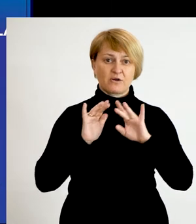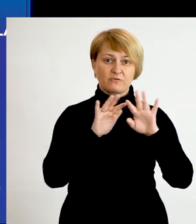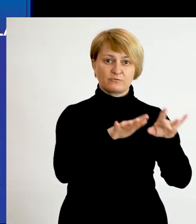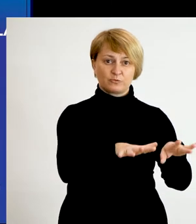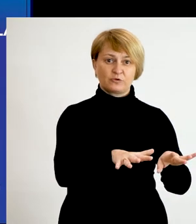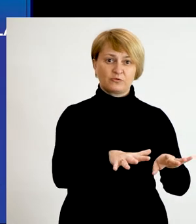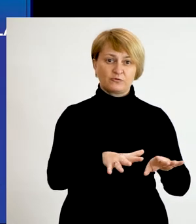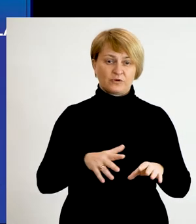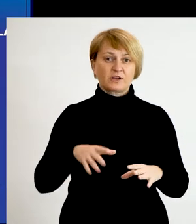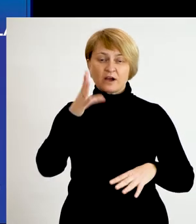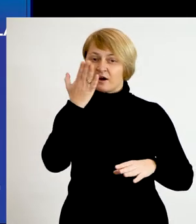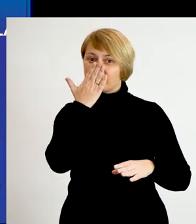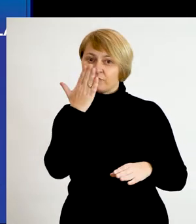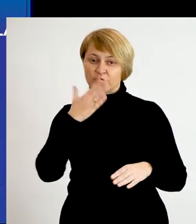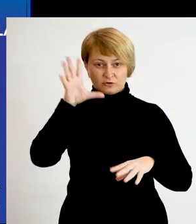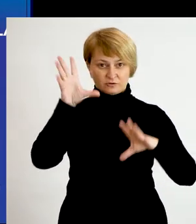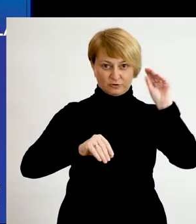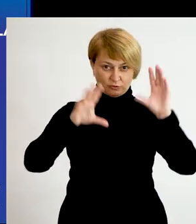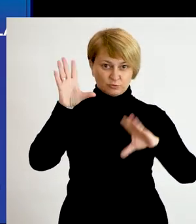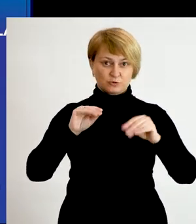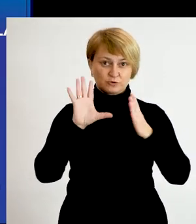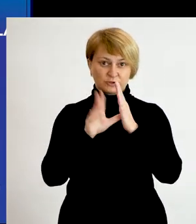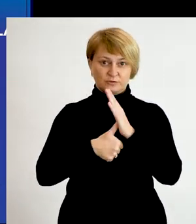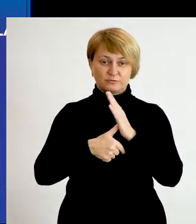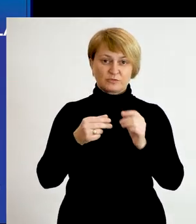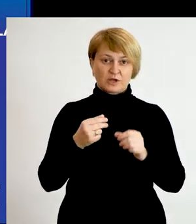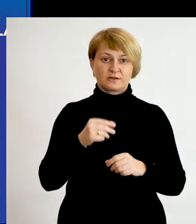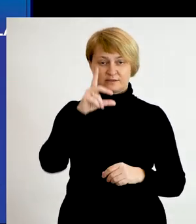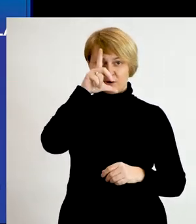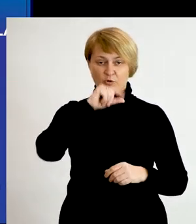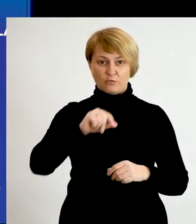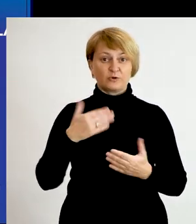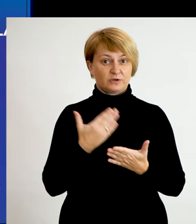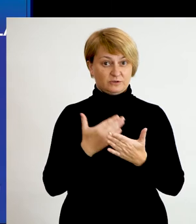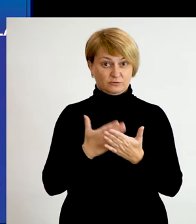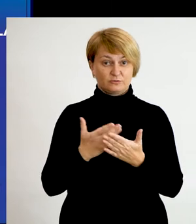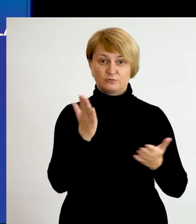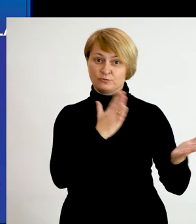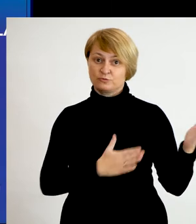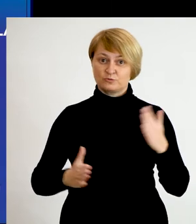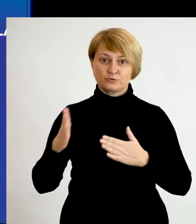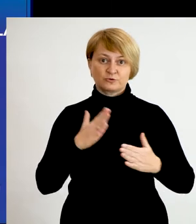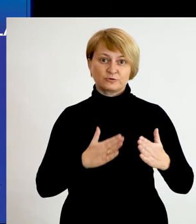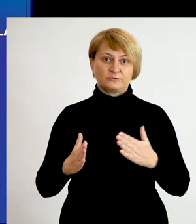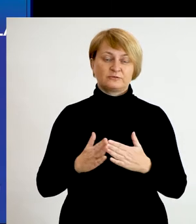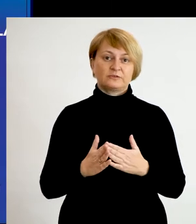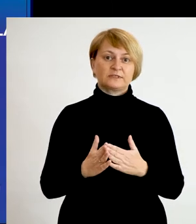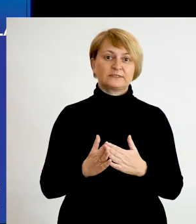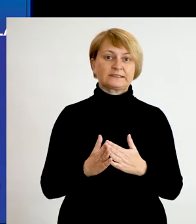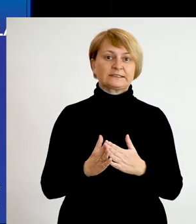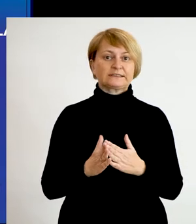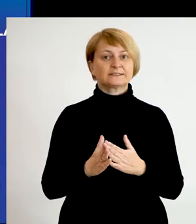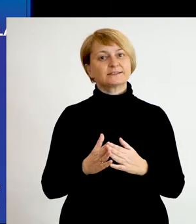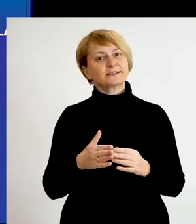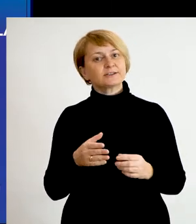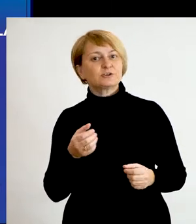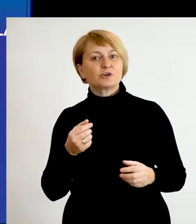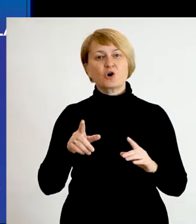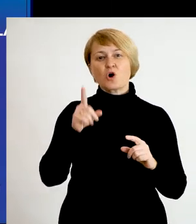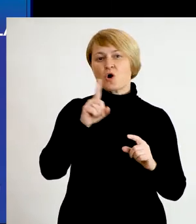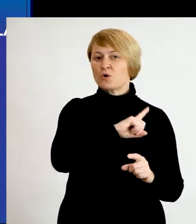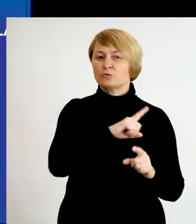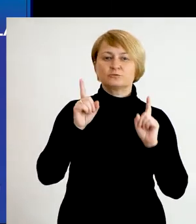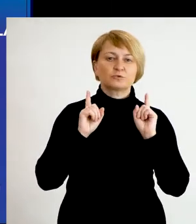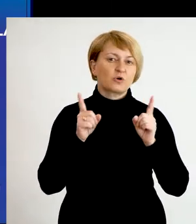się kondycja budżetu miasta Opola. Dlatego też przygotowaliśmy raczej